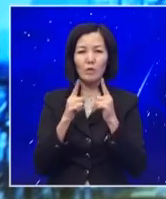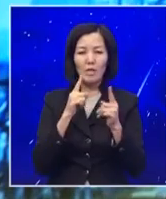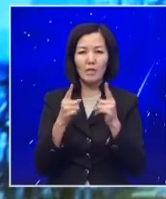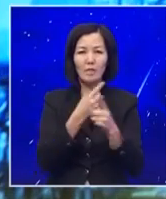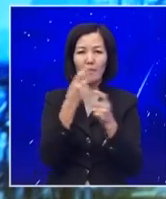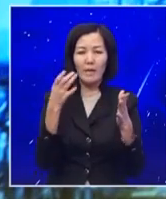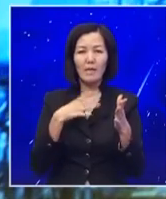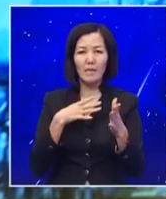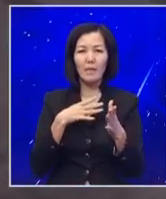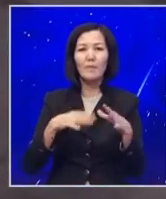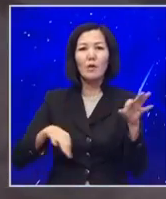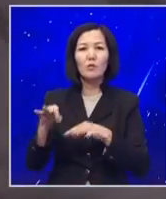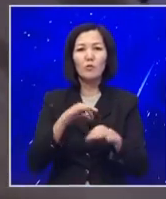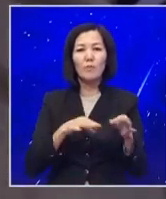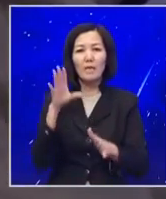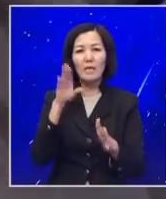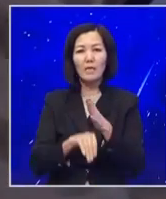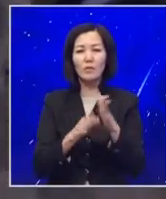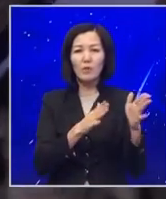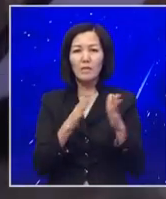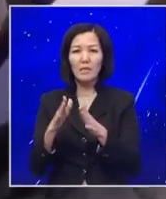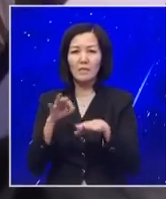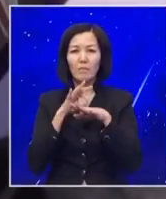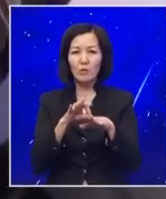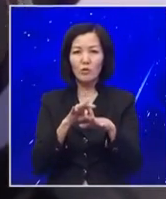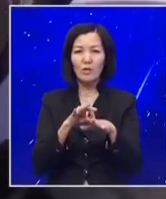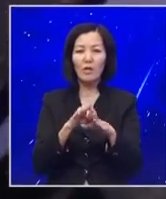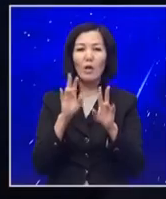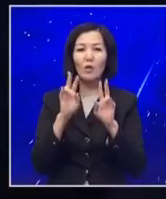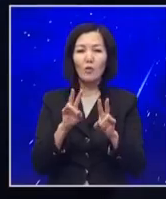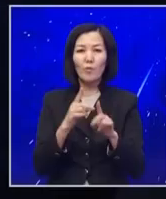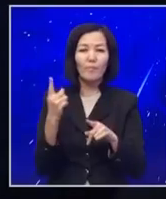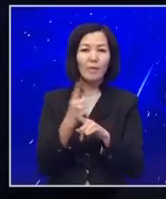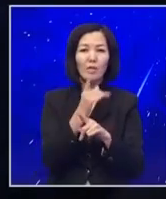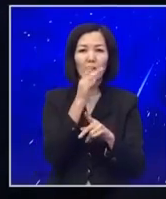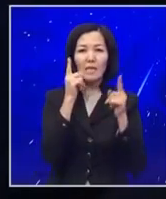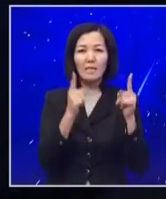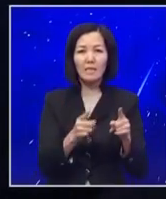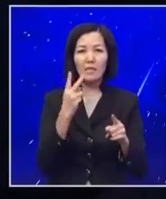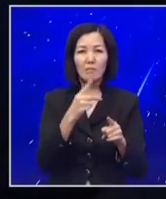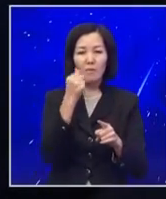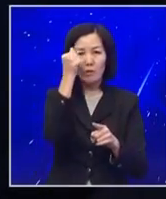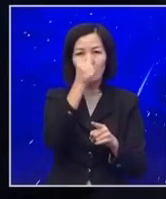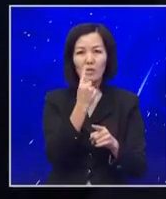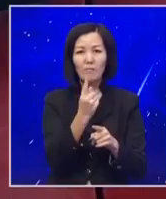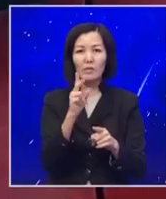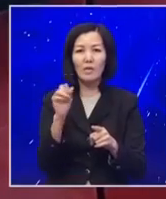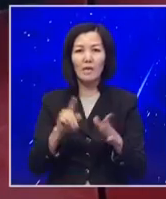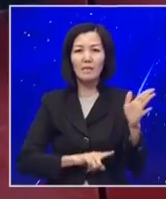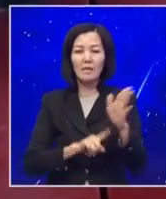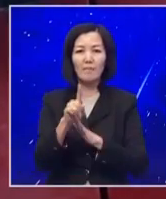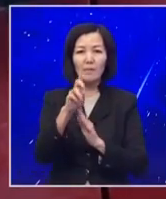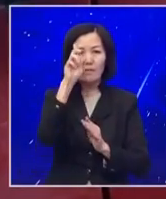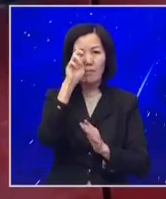баспасөз алаңында баяндады. Айтуларынша, жобаны енгізу кезең-кезеңмен жүргізіледі. Атап өтсек, бірінші кезеңде 2021 жылдың